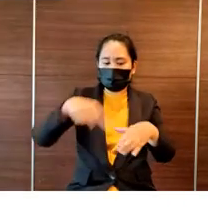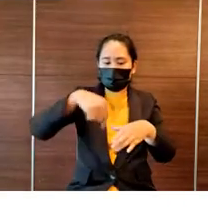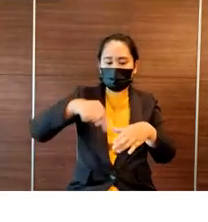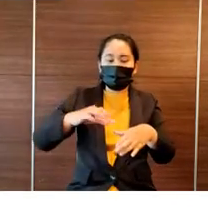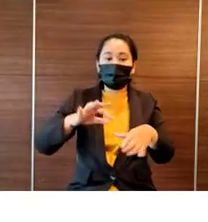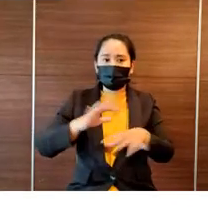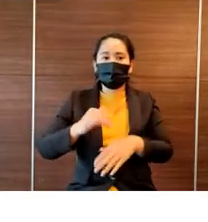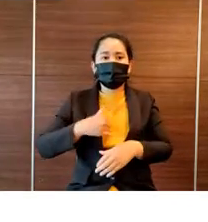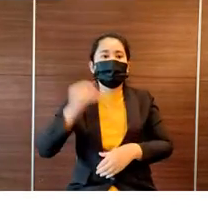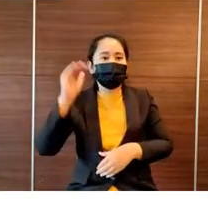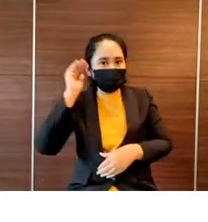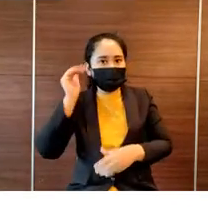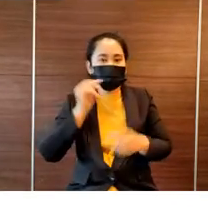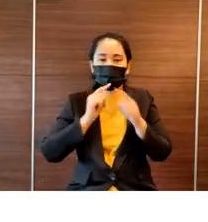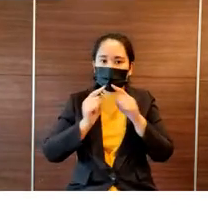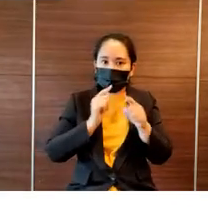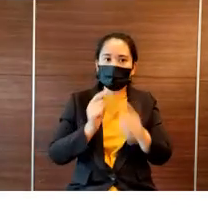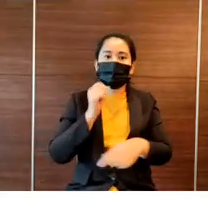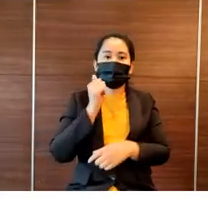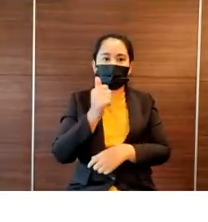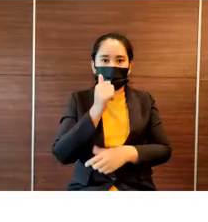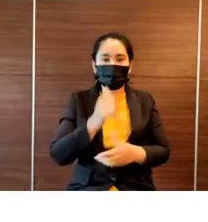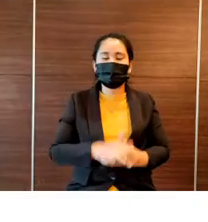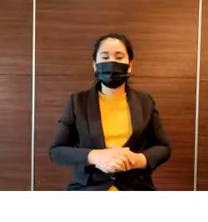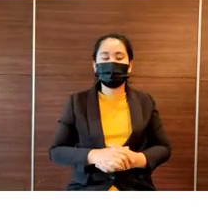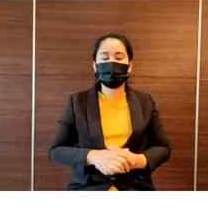ว้ใจเราและเราไว้ใจเขาก็พอ